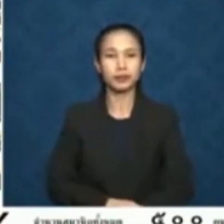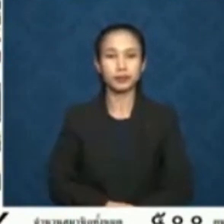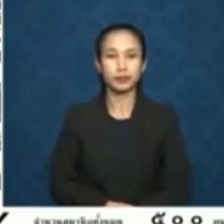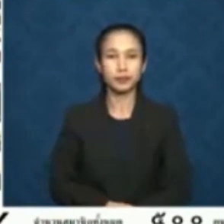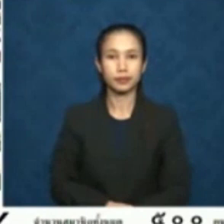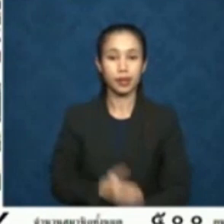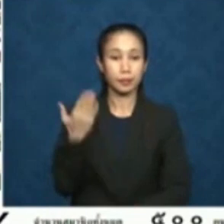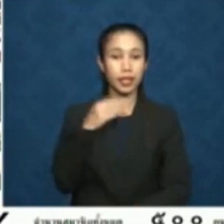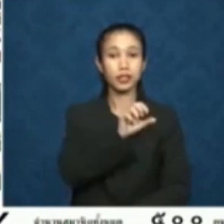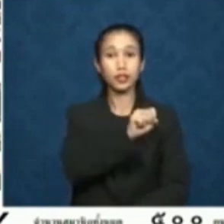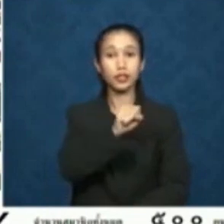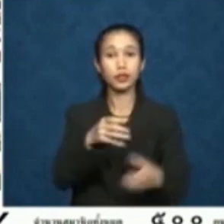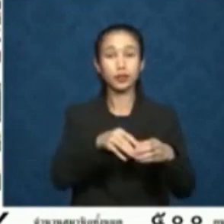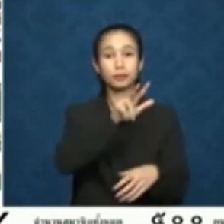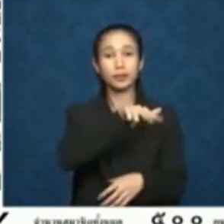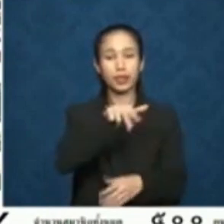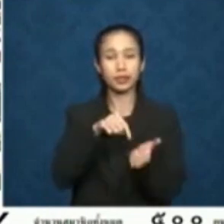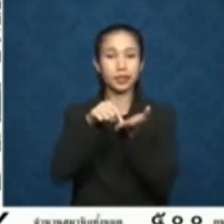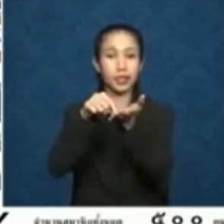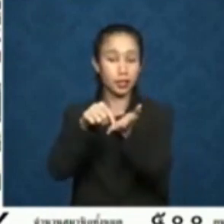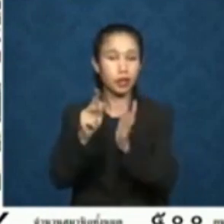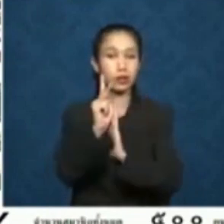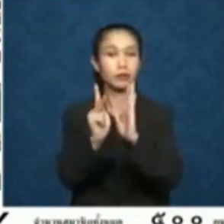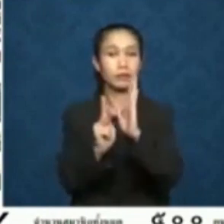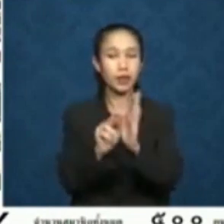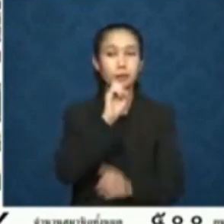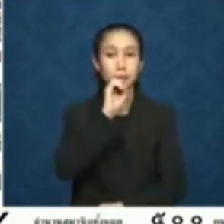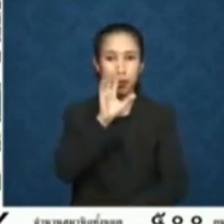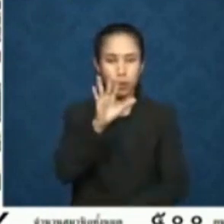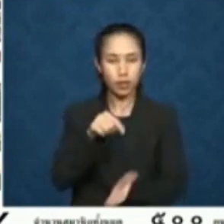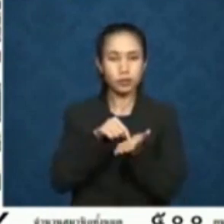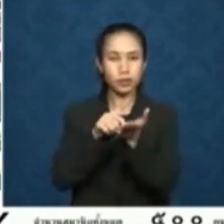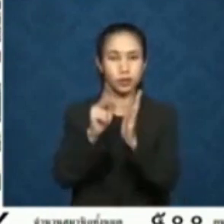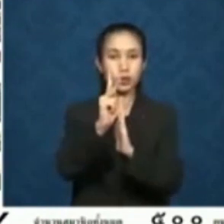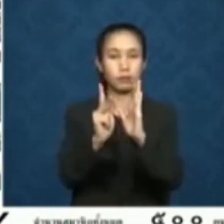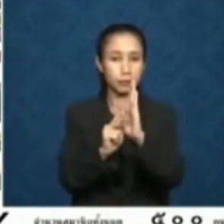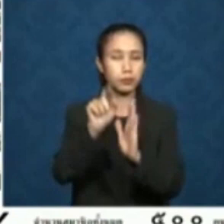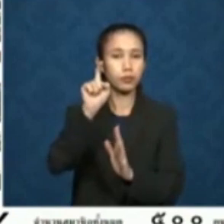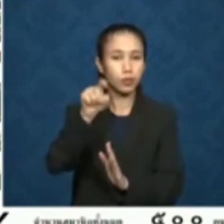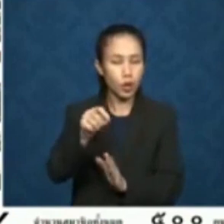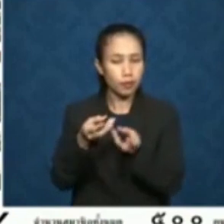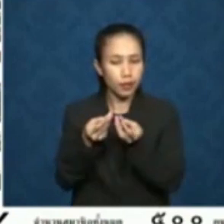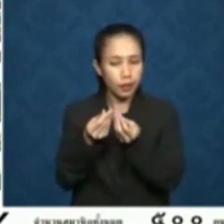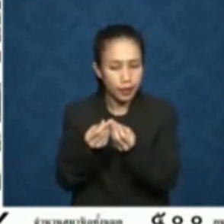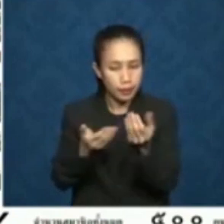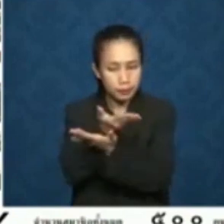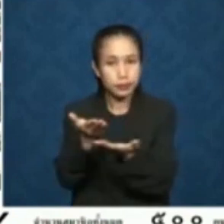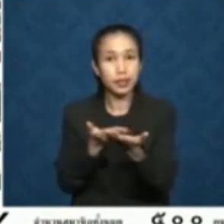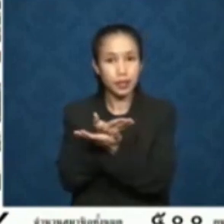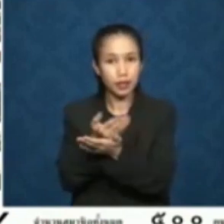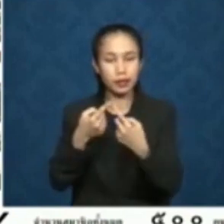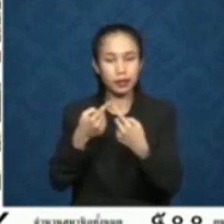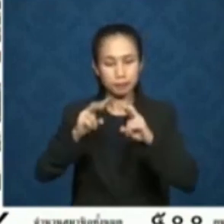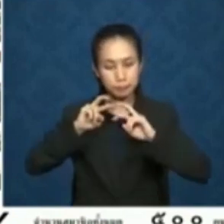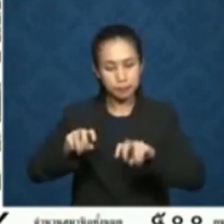วัดระยองท่านประธานครับท่านอัครเดชได้กรุณาพูดถึงการเสนอร่างกฎหมายและมีการได้พูดว่าเป็นการเสนอร่างกฎหมายที่ต้องมีความ